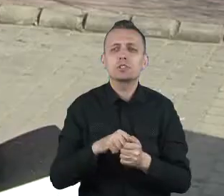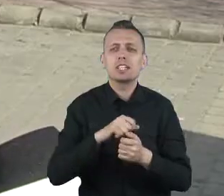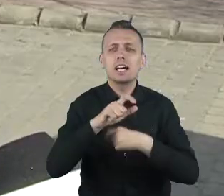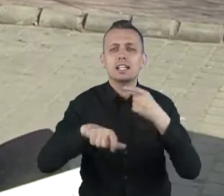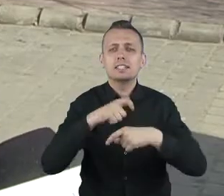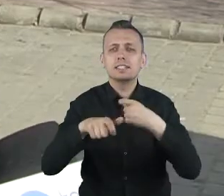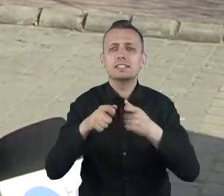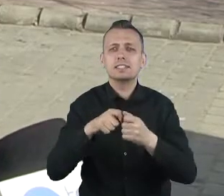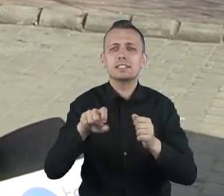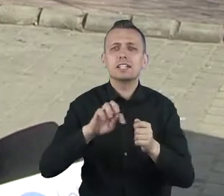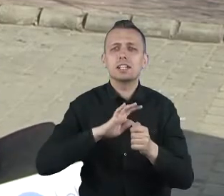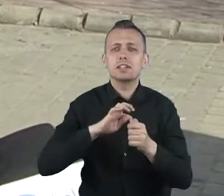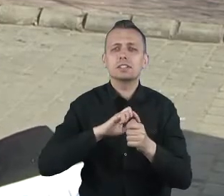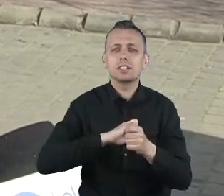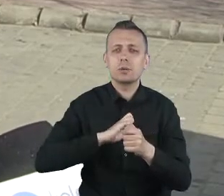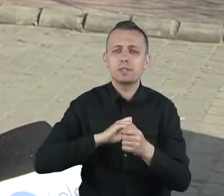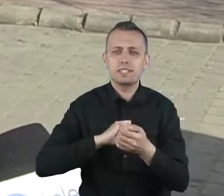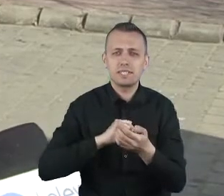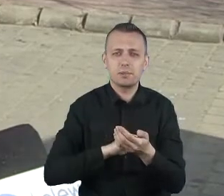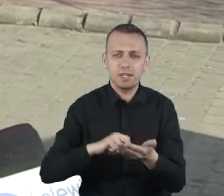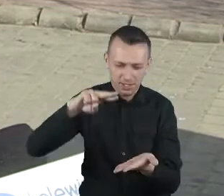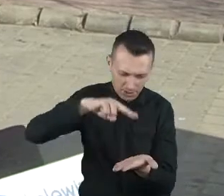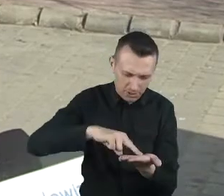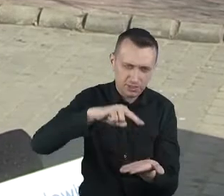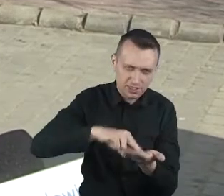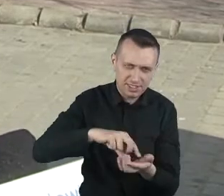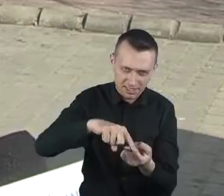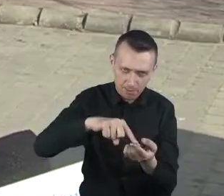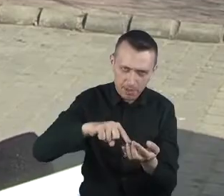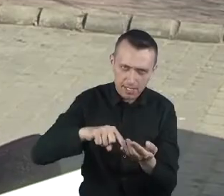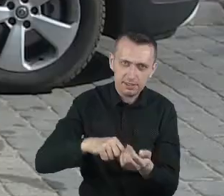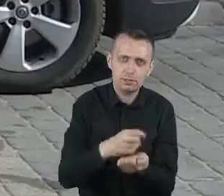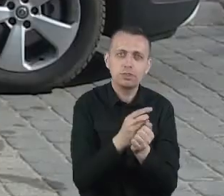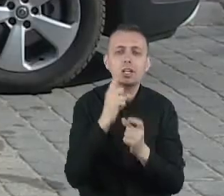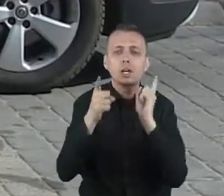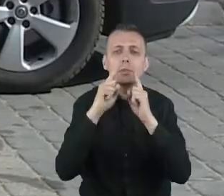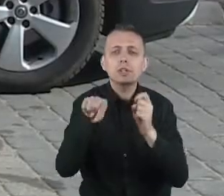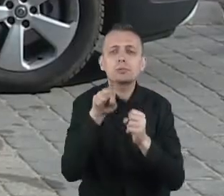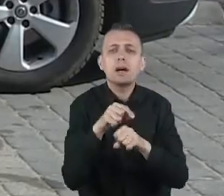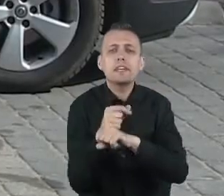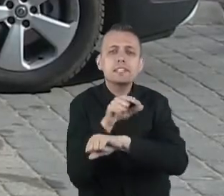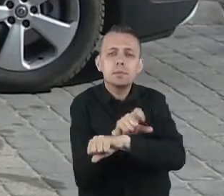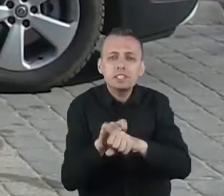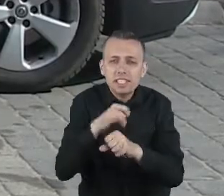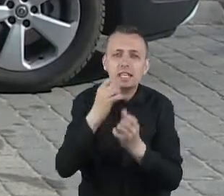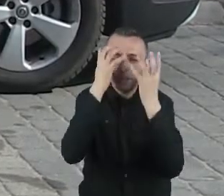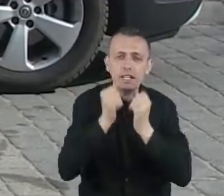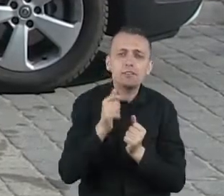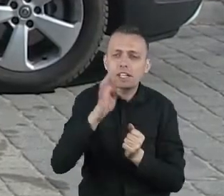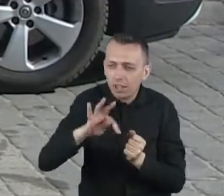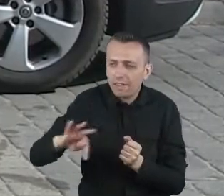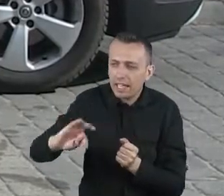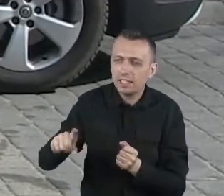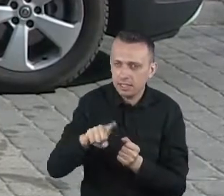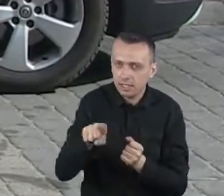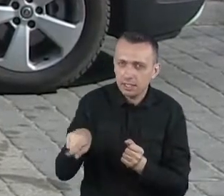linii papilarnych, no i zapoznać się z pracą policjanta, jak ona wygląda, porozmawiać z policjantami. Porozmawiać z dzielnicowym. Najwięcej